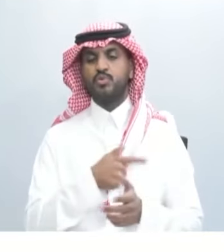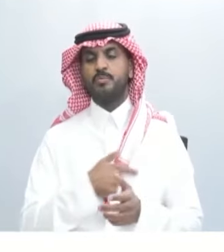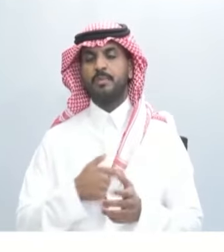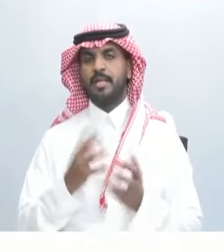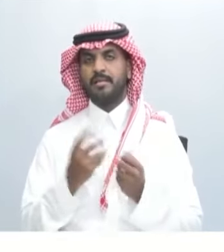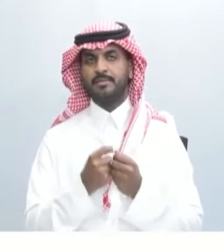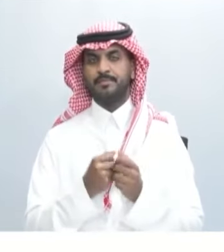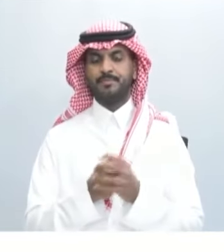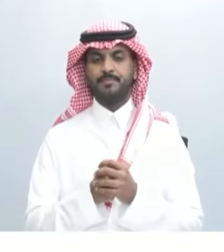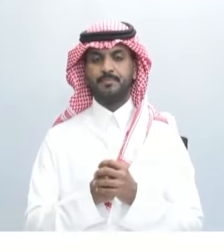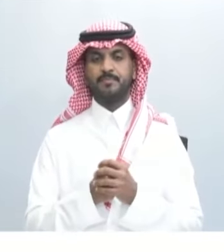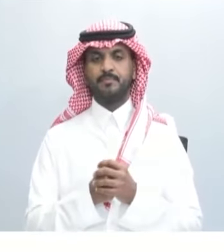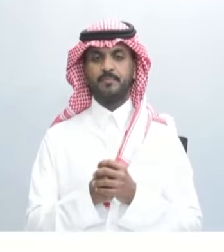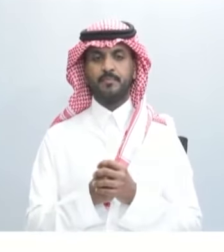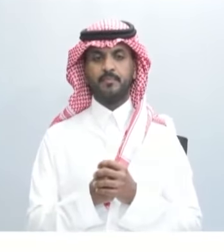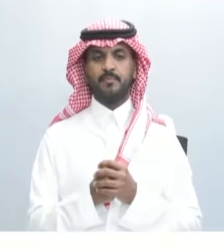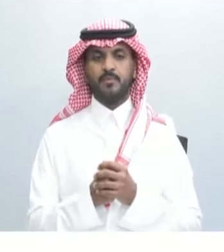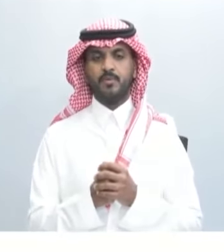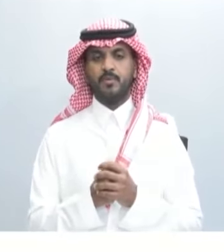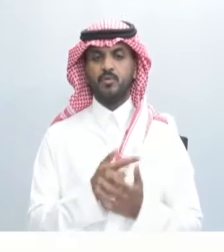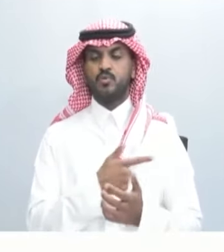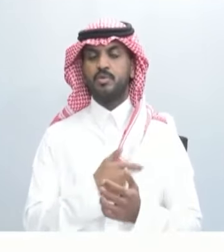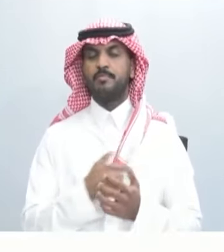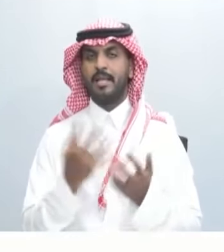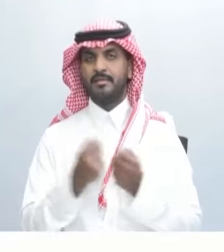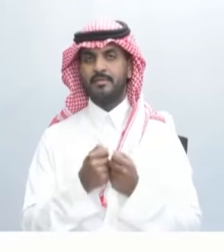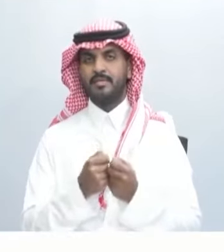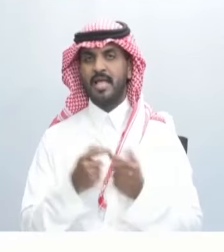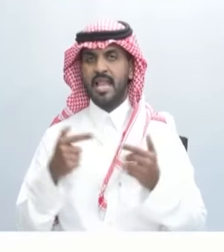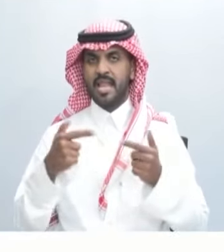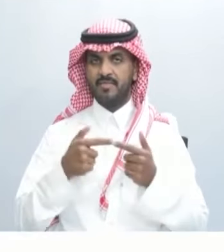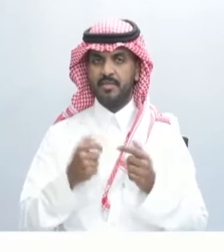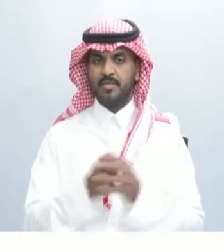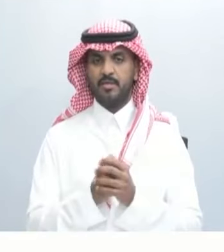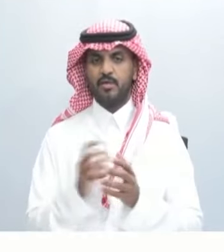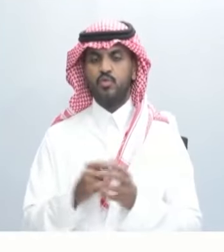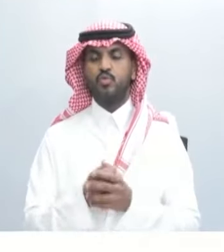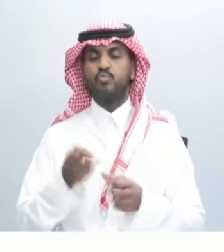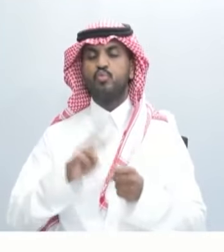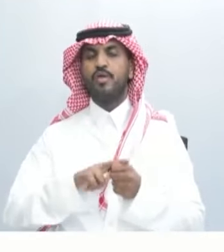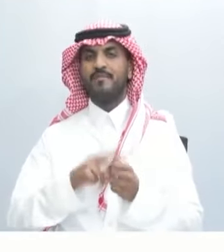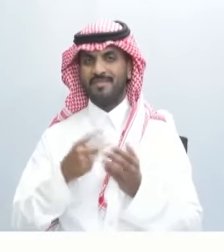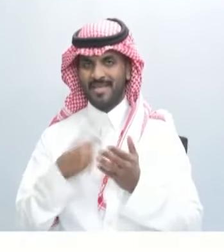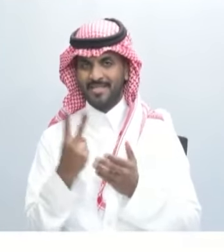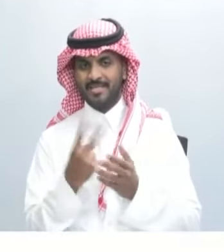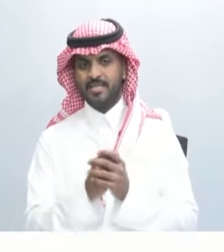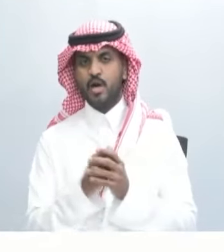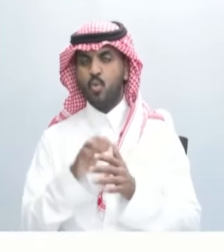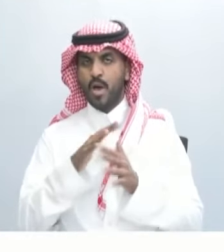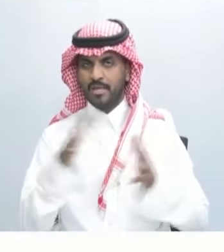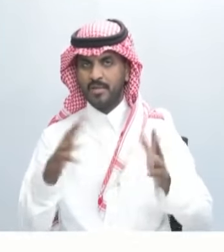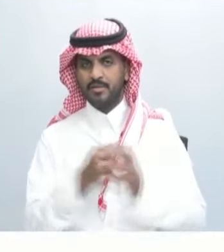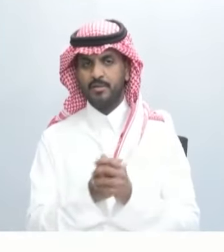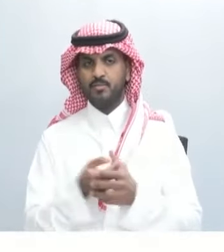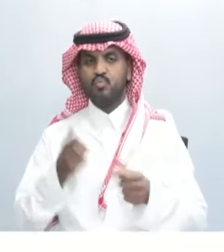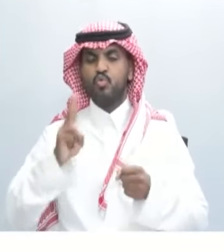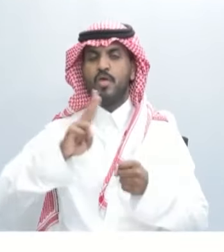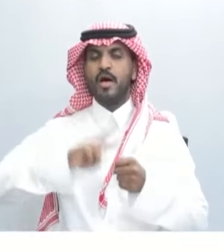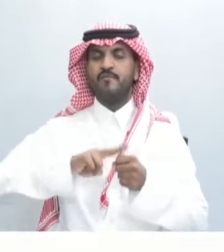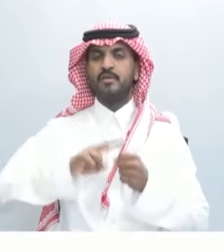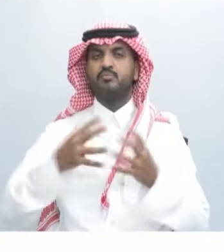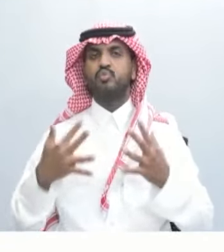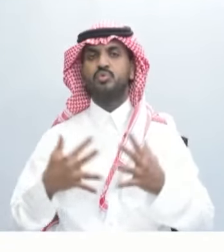خلونا ناخذ المؤشر ابنائي وبناتي يسمى العدد الذي يكون مضاعفا لعددين او اكثر مضاعفا